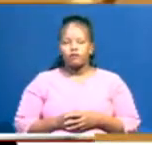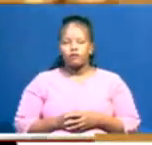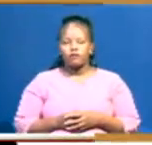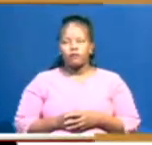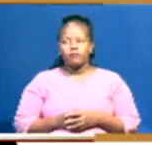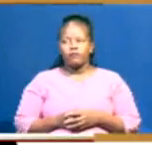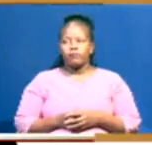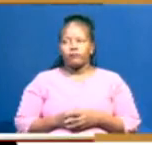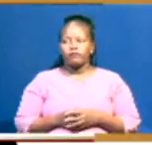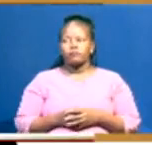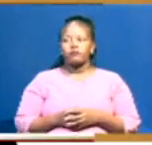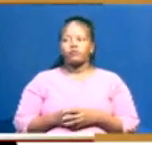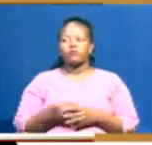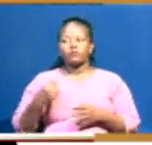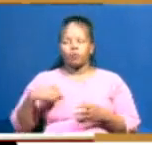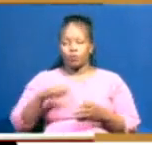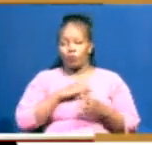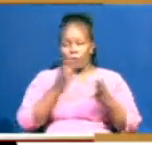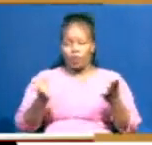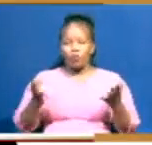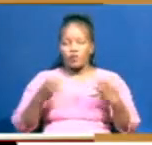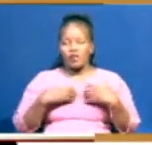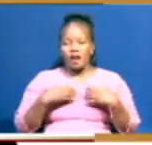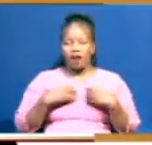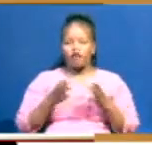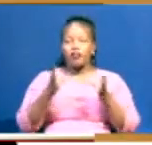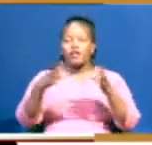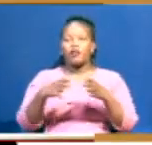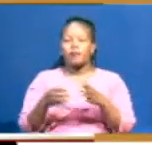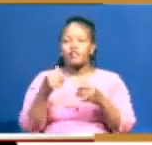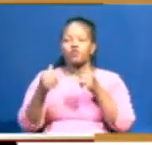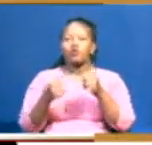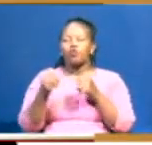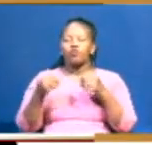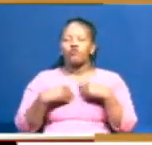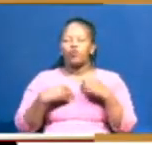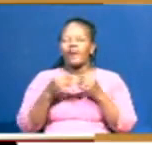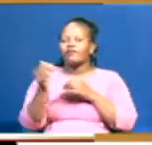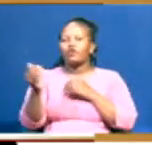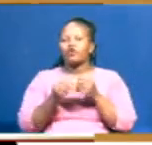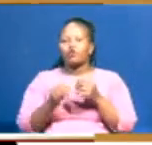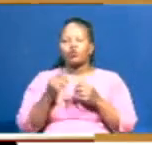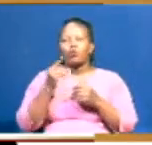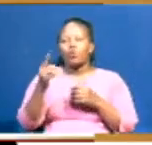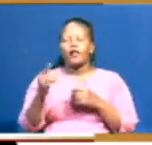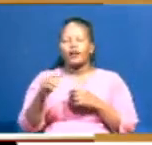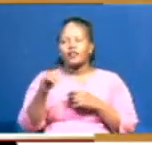We signed in to companies that are going to bring us close to 100,000 jobs in Kenya just last Thursday.